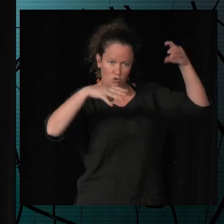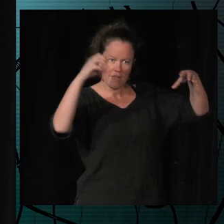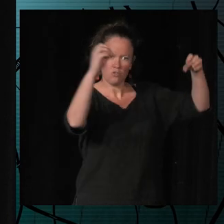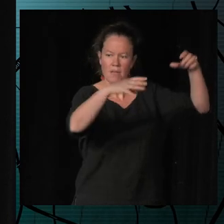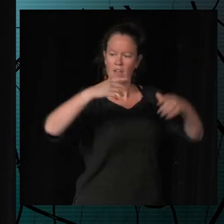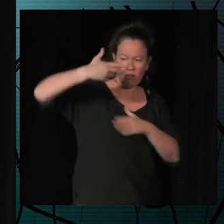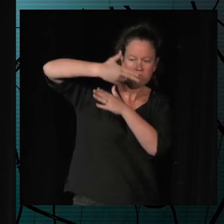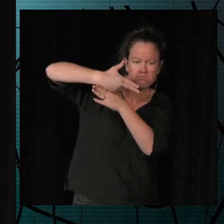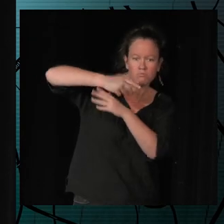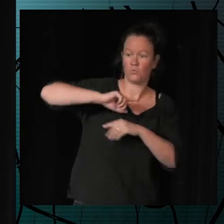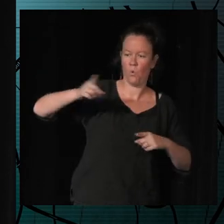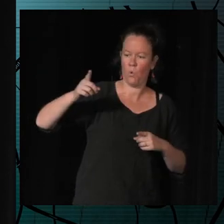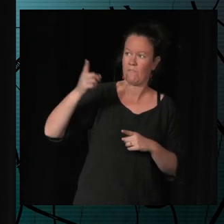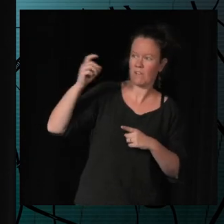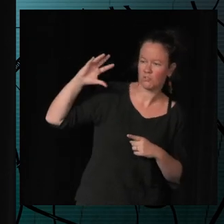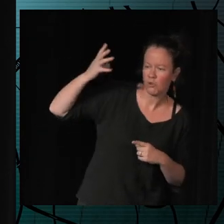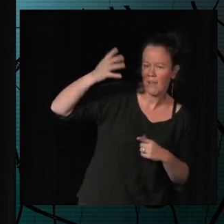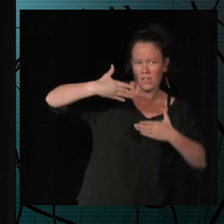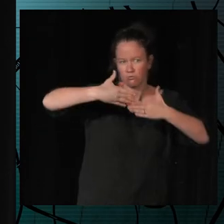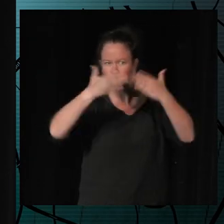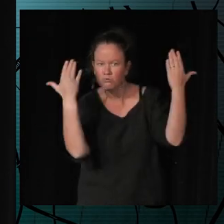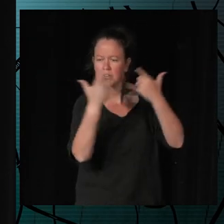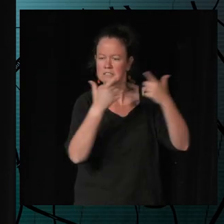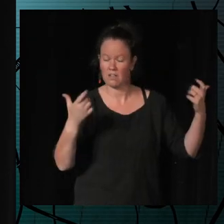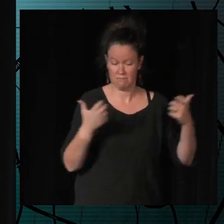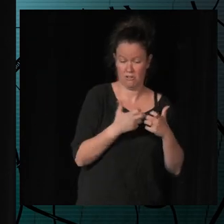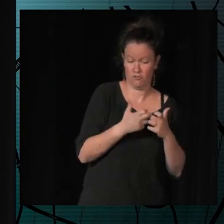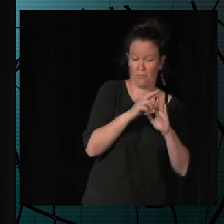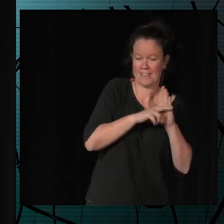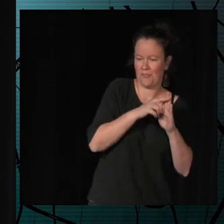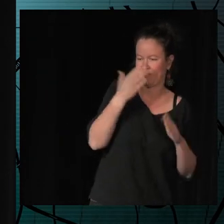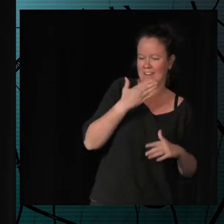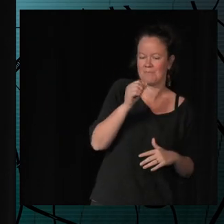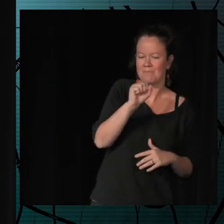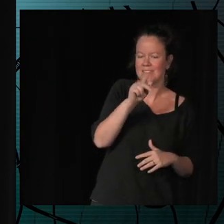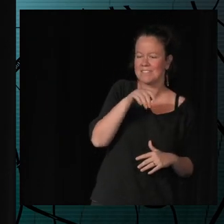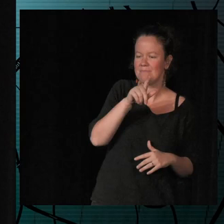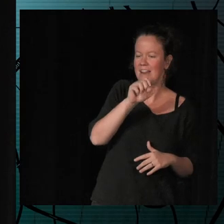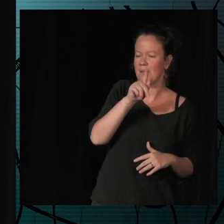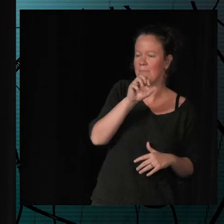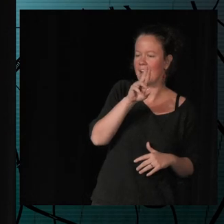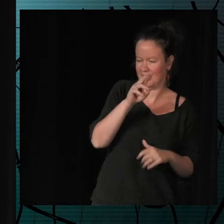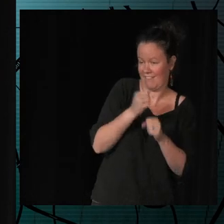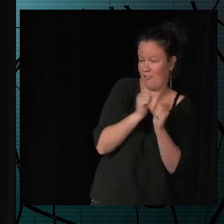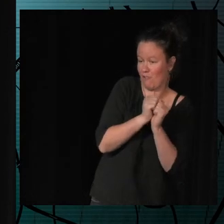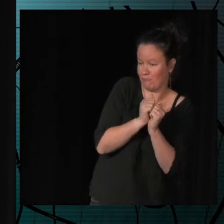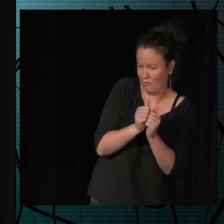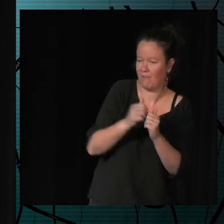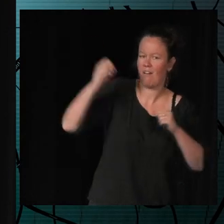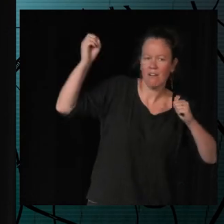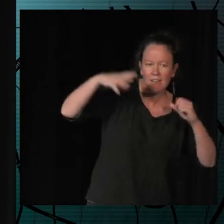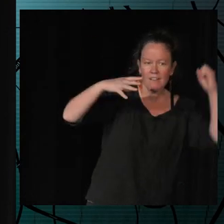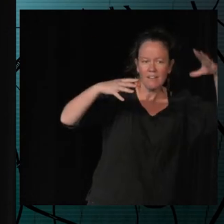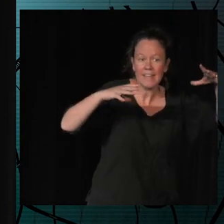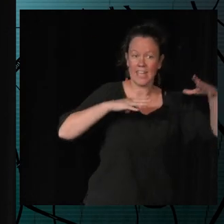avec un rien cétait un compliment et qui a notamment occupé enfin qui a travaillé avec notamment Chimino il a éclairé Voyage au